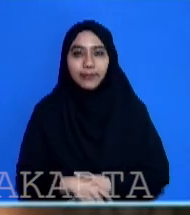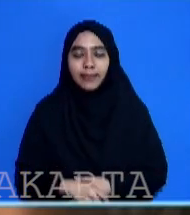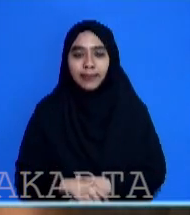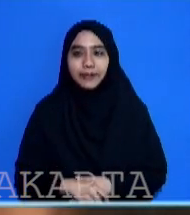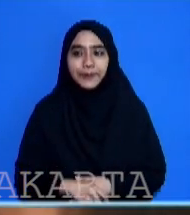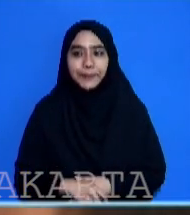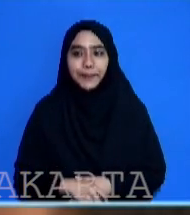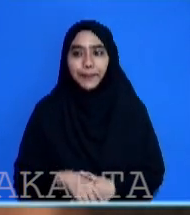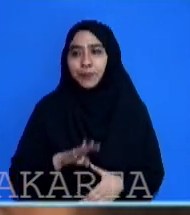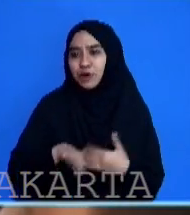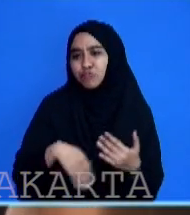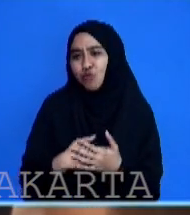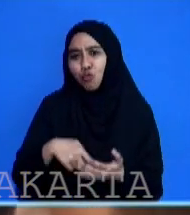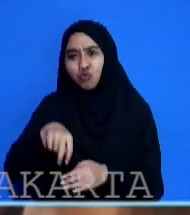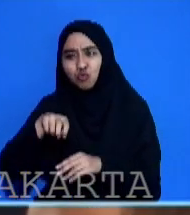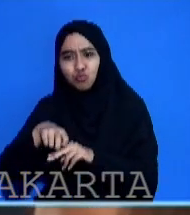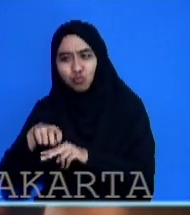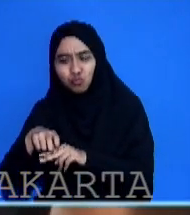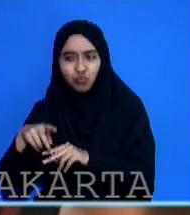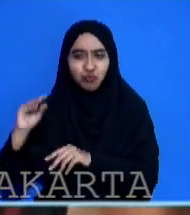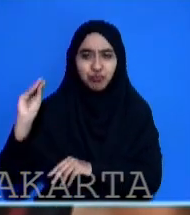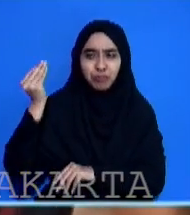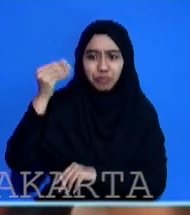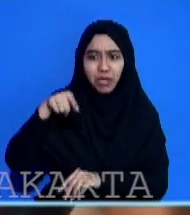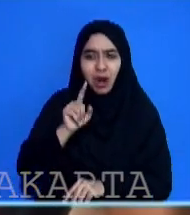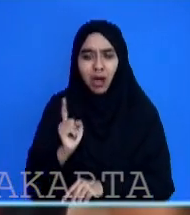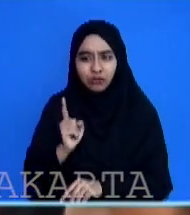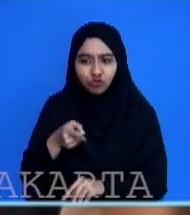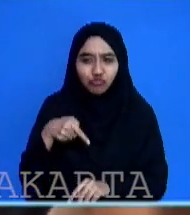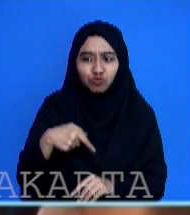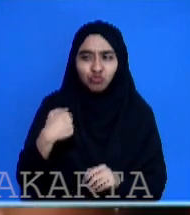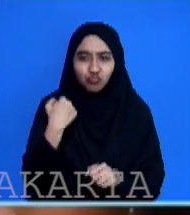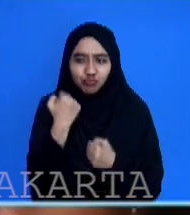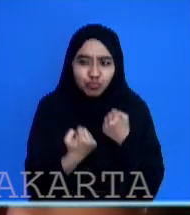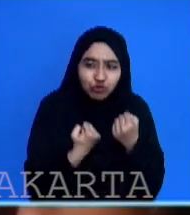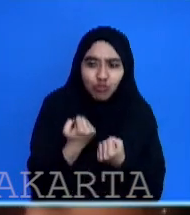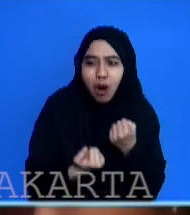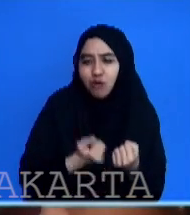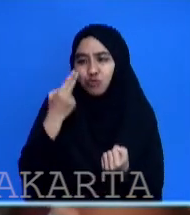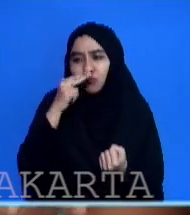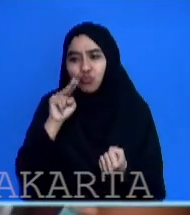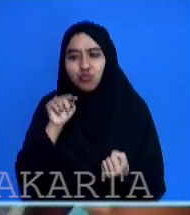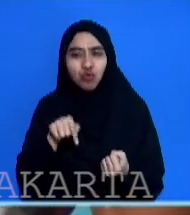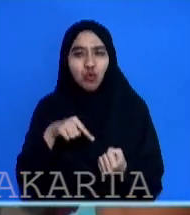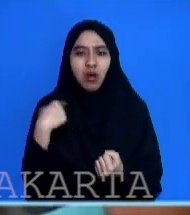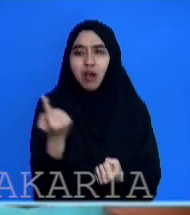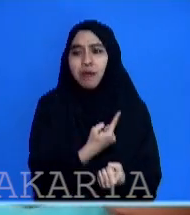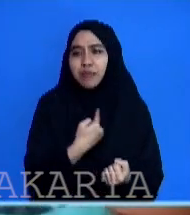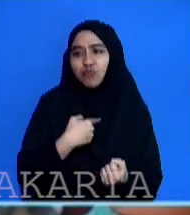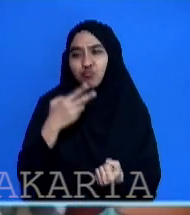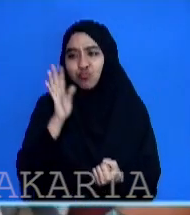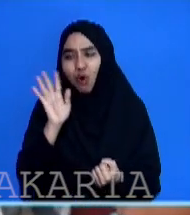mereka yang telah duduk sebagai pemimpin harus memperjuangkan kekuasaan itu untuk rakyat dan bukan untuk keluarga